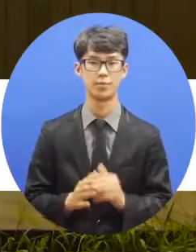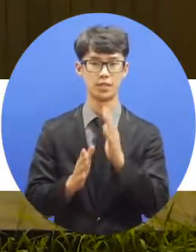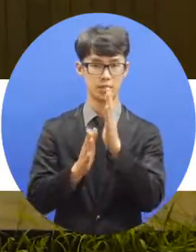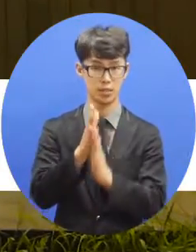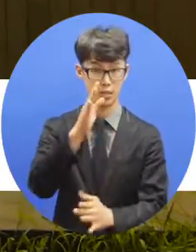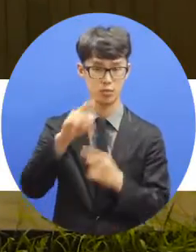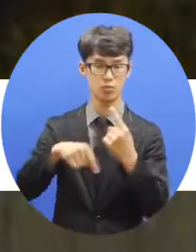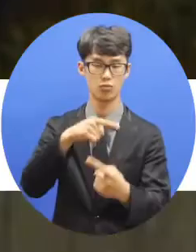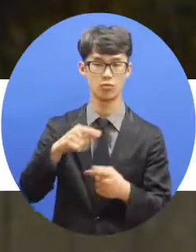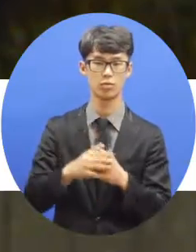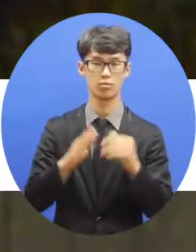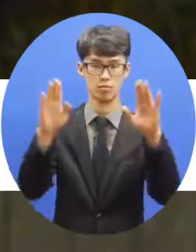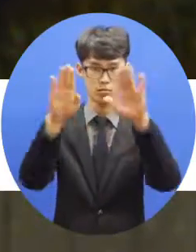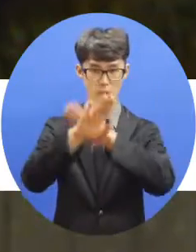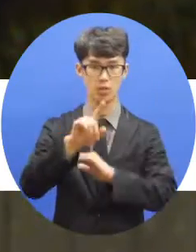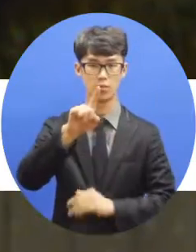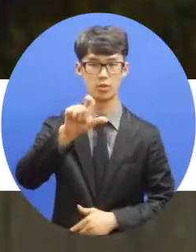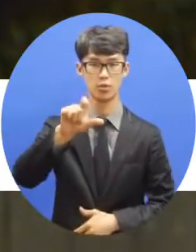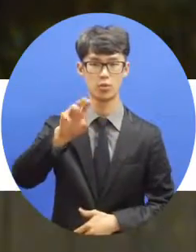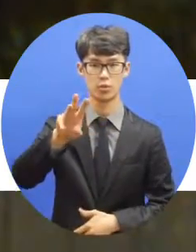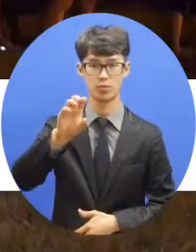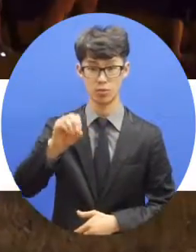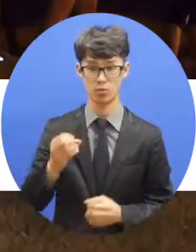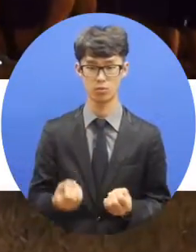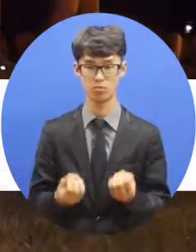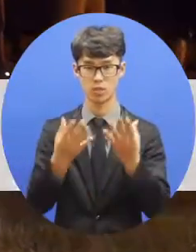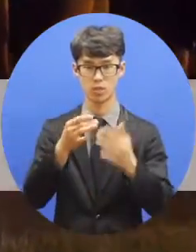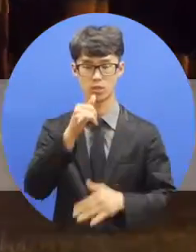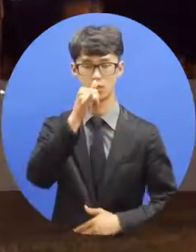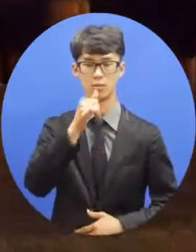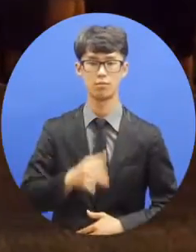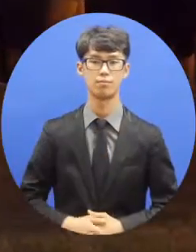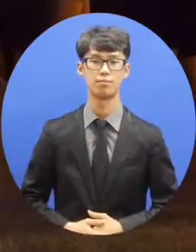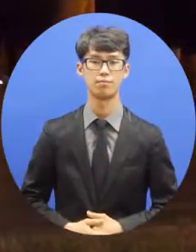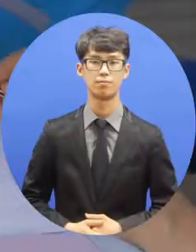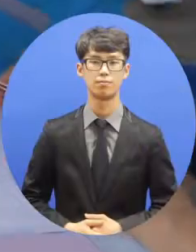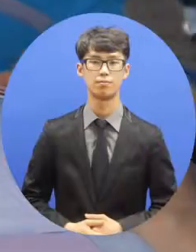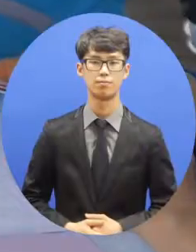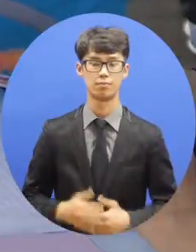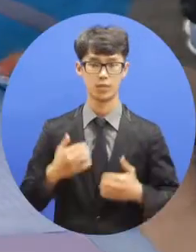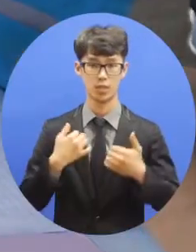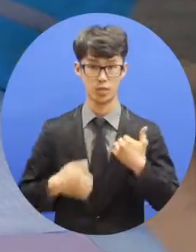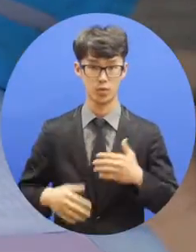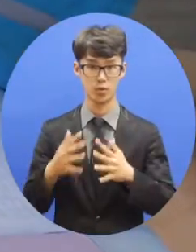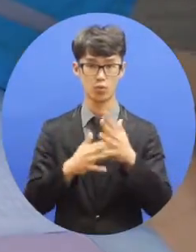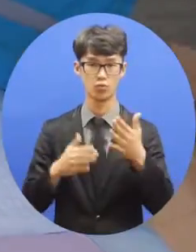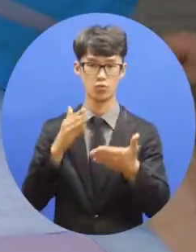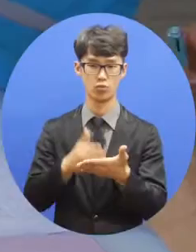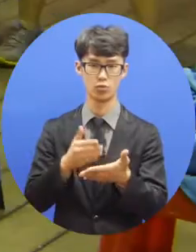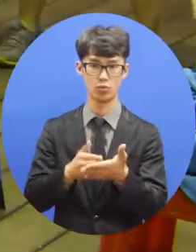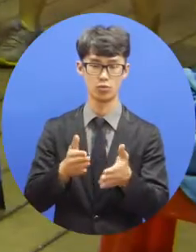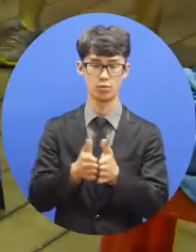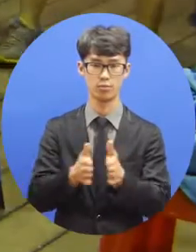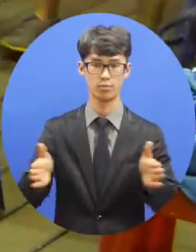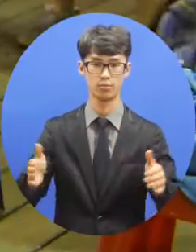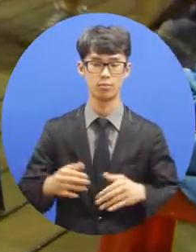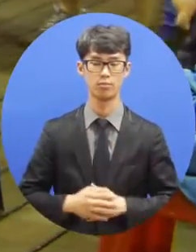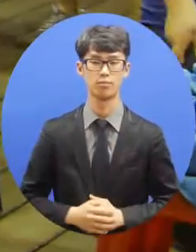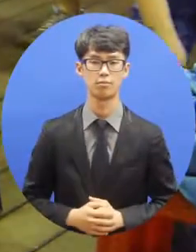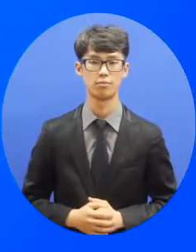공주시에서 운영하는 야간 1530 건강한 마당이 열렸습니다. 흥미진진 공주시정 뉴스